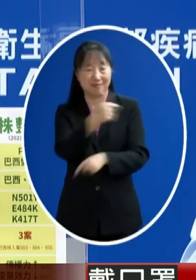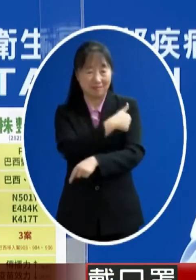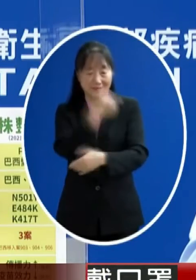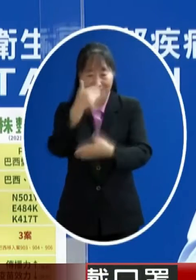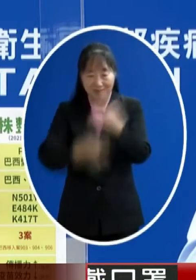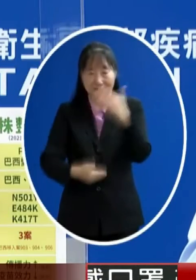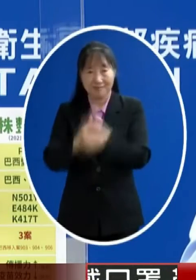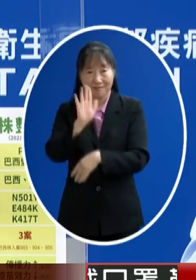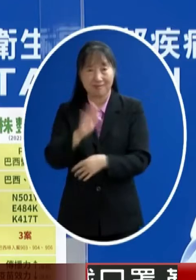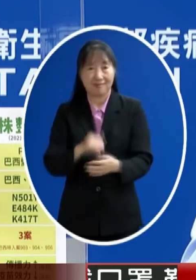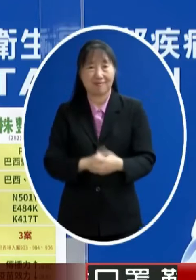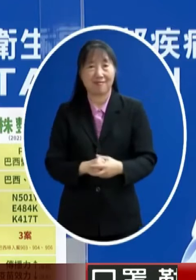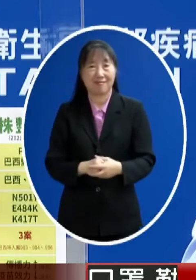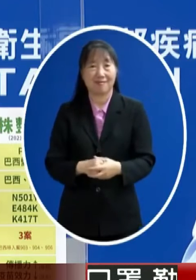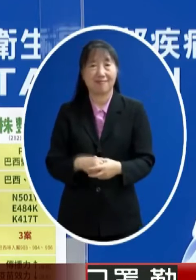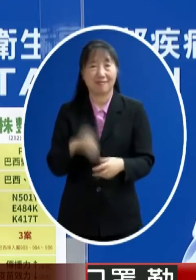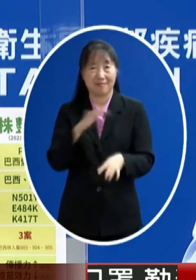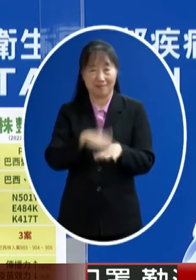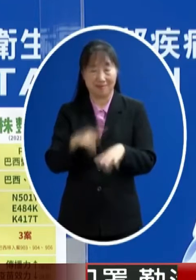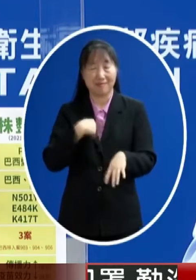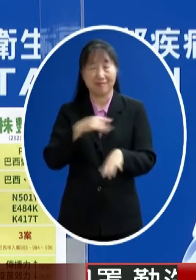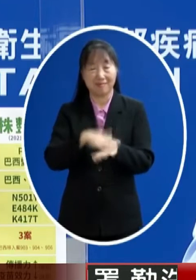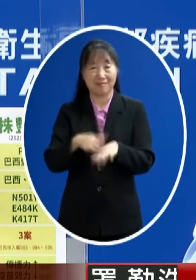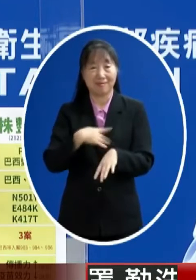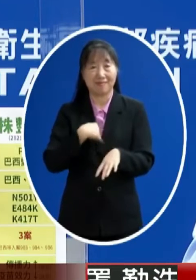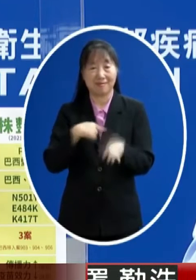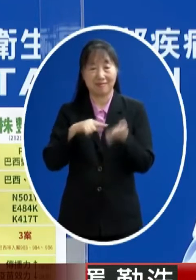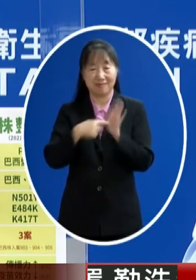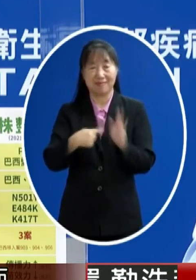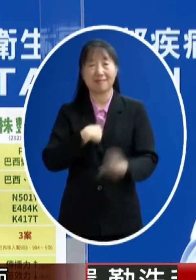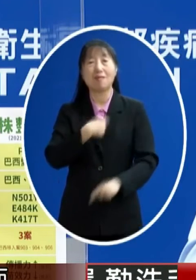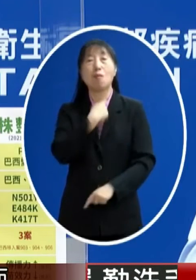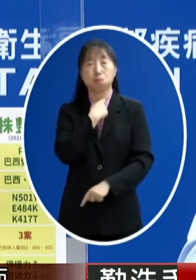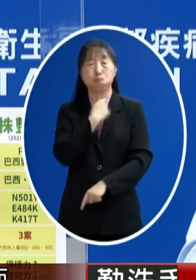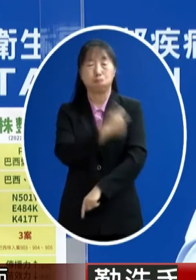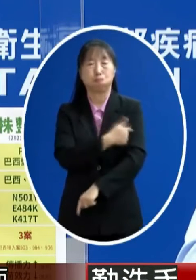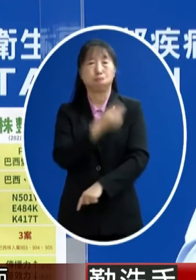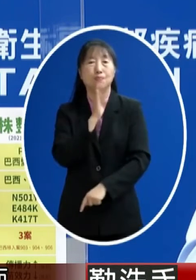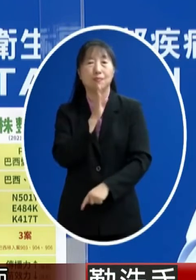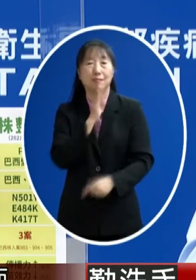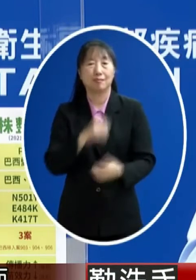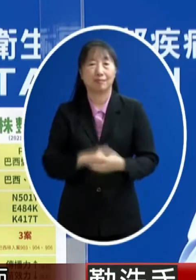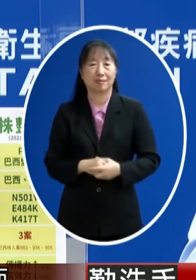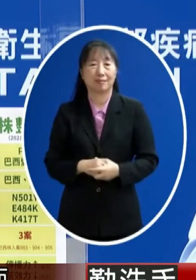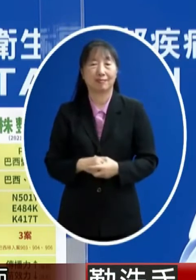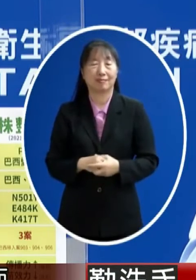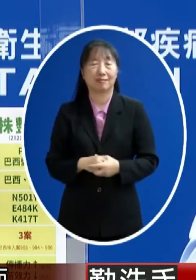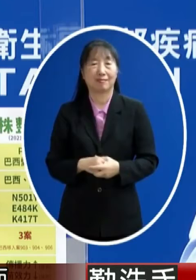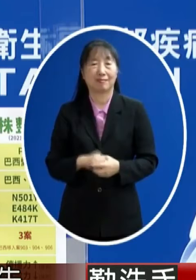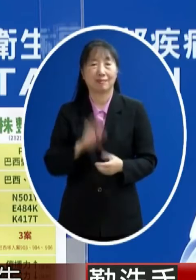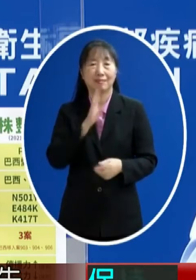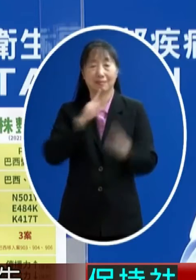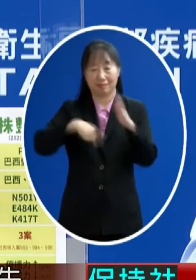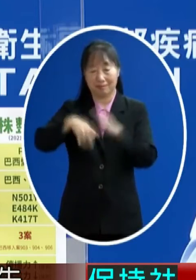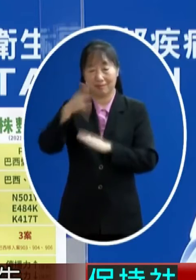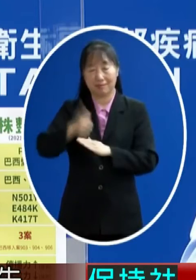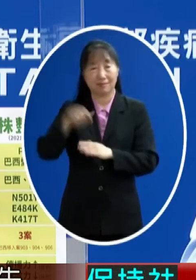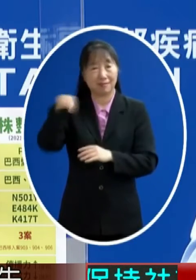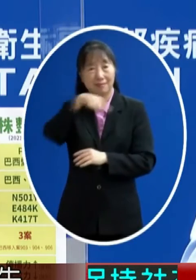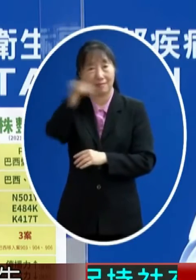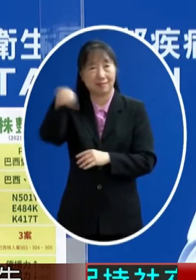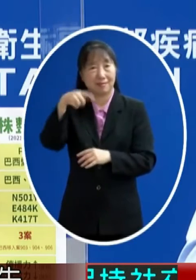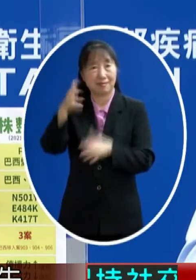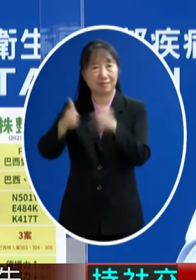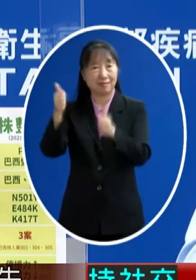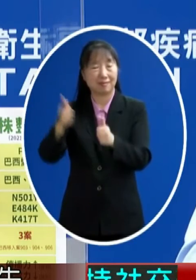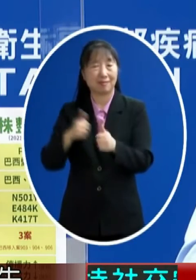那我一定会哈率先表率，好，再来打。那至于在院长这一方面，哈，大概是列